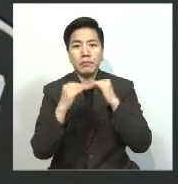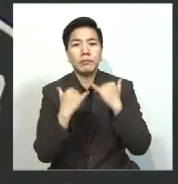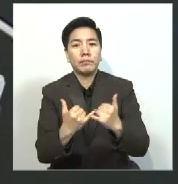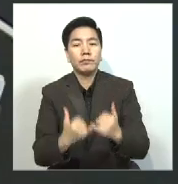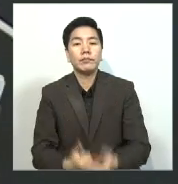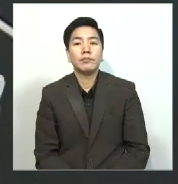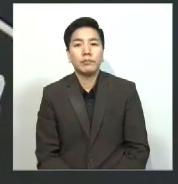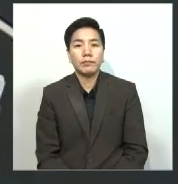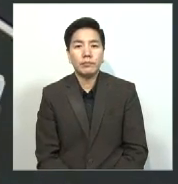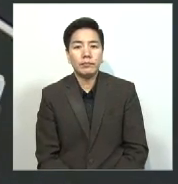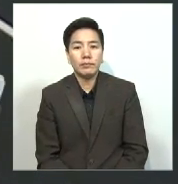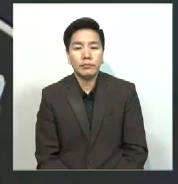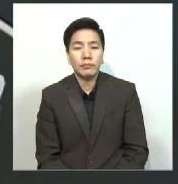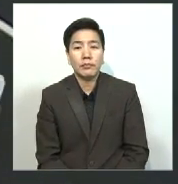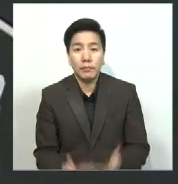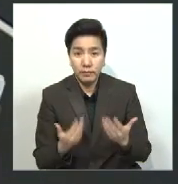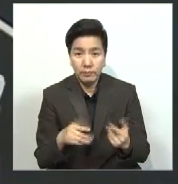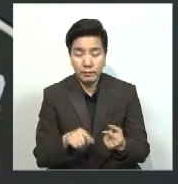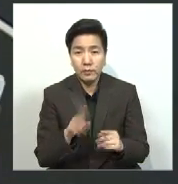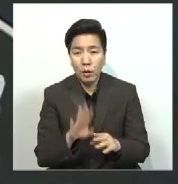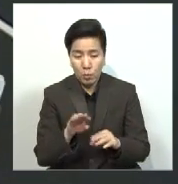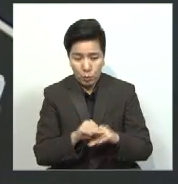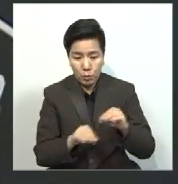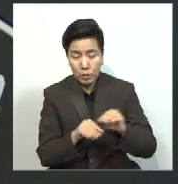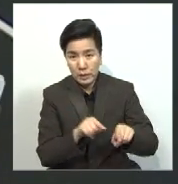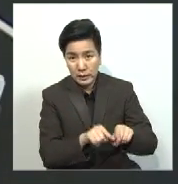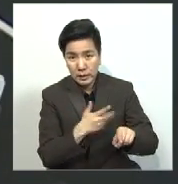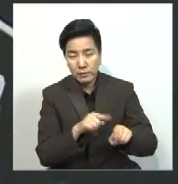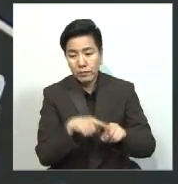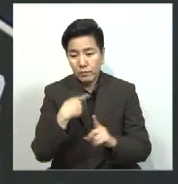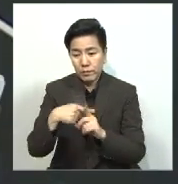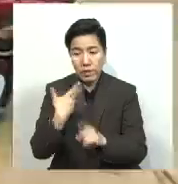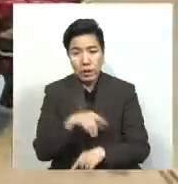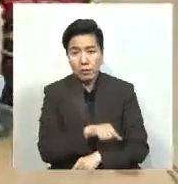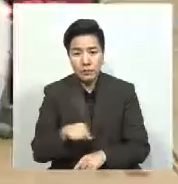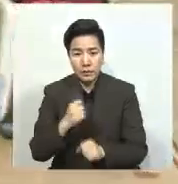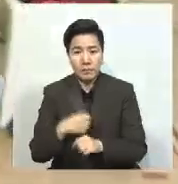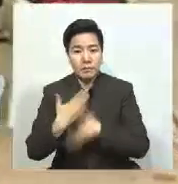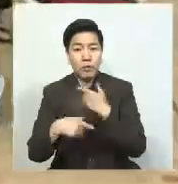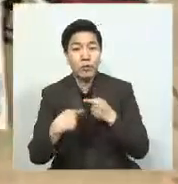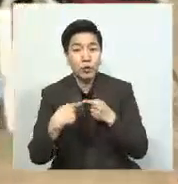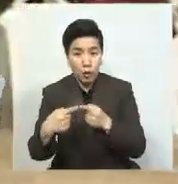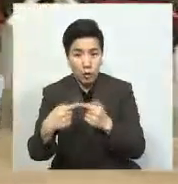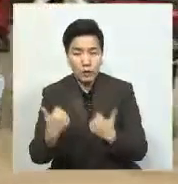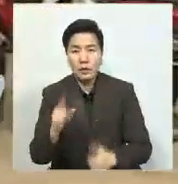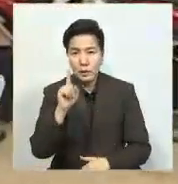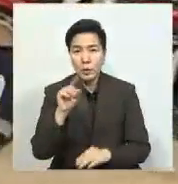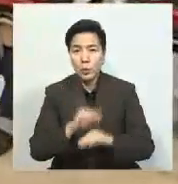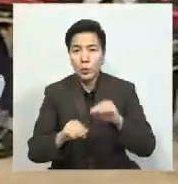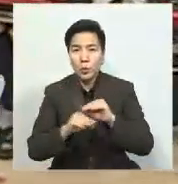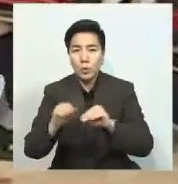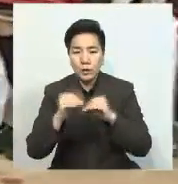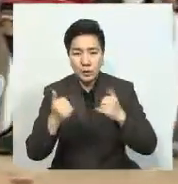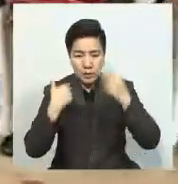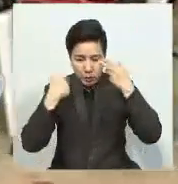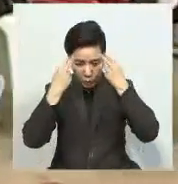ากยิ่งขึ้นค่ะนอกจากโครงการแม่แจ่มโมเดลและแม่แจ่มโมเดล plus ที่กำลังเดินหน้าต่อไปแล้วนะคะหนึ่งโครงการที่นายก